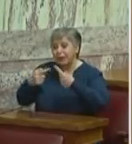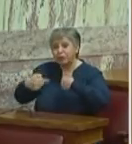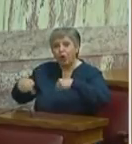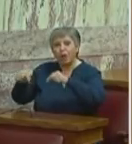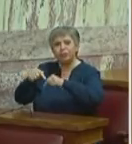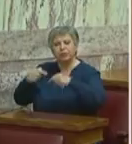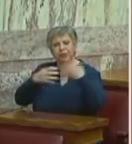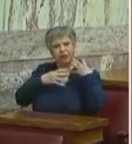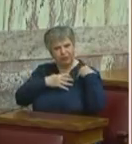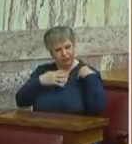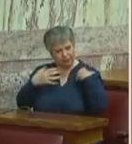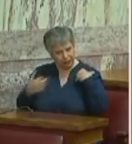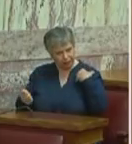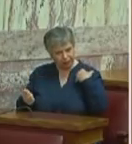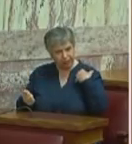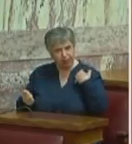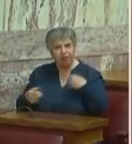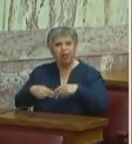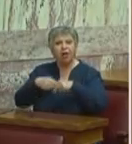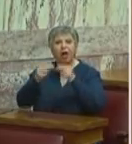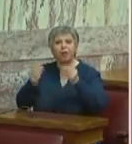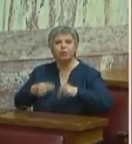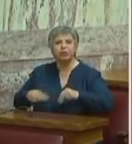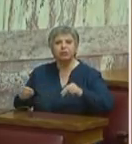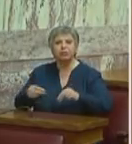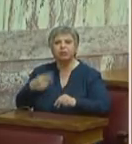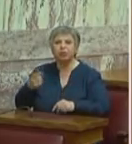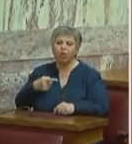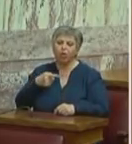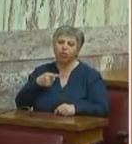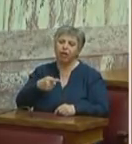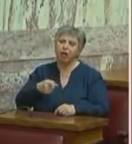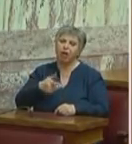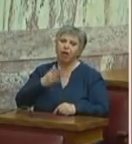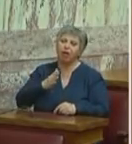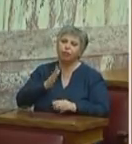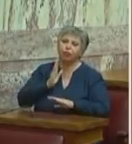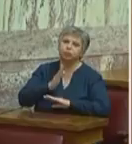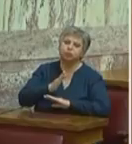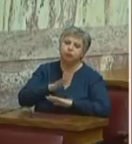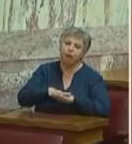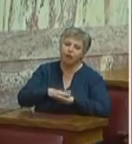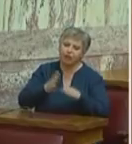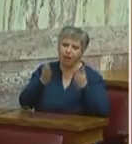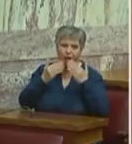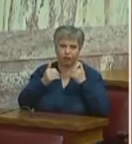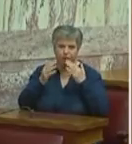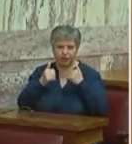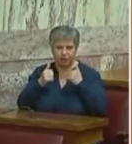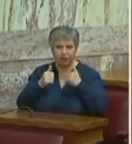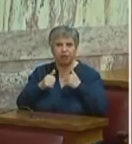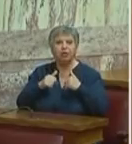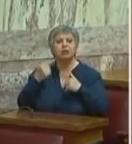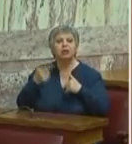86? Στην εξάλληψη των ποινικών ευθυνών, στην ατιμορρησία πιο απλά των ελεγχόμενων προσώπων λόγω παρέλευσης